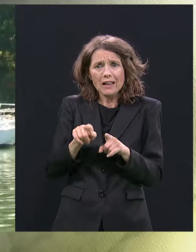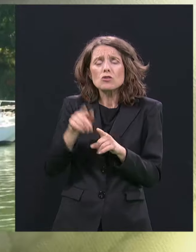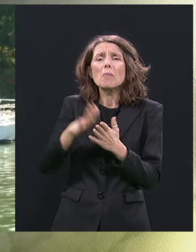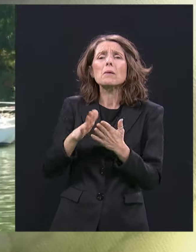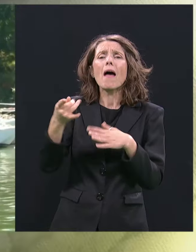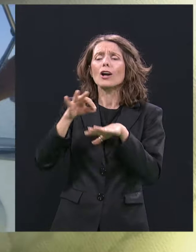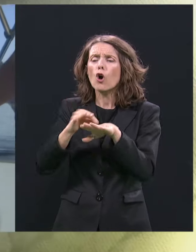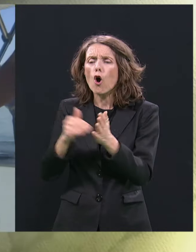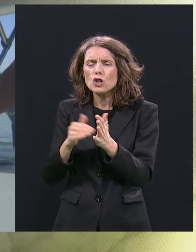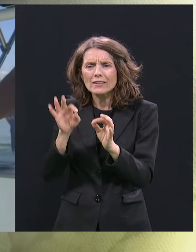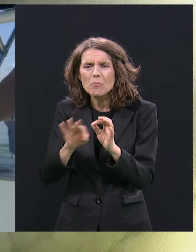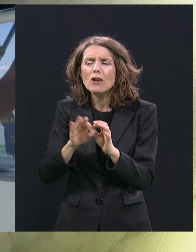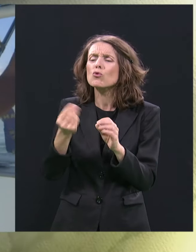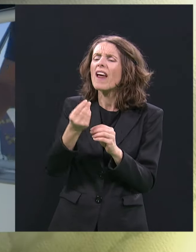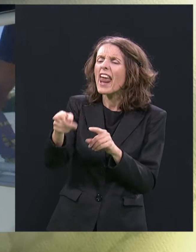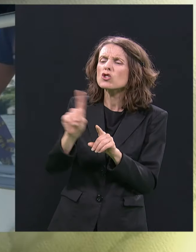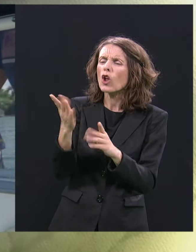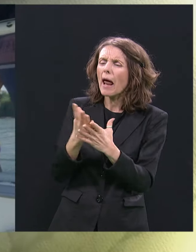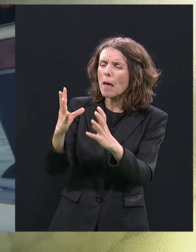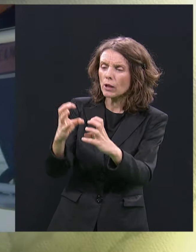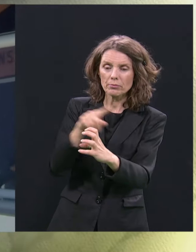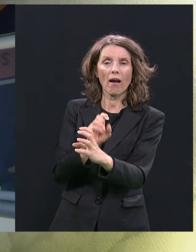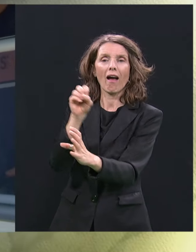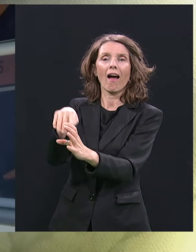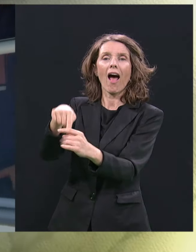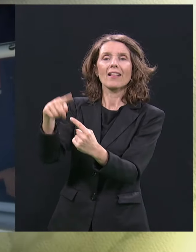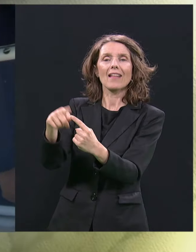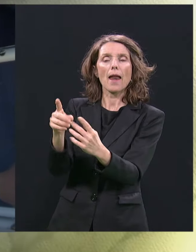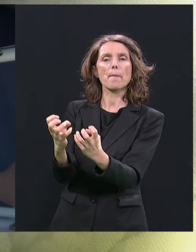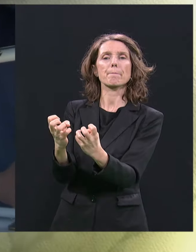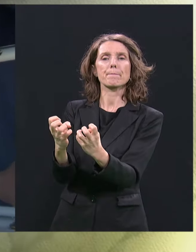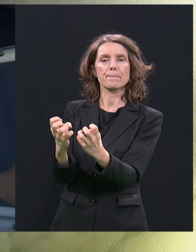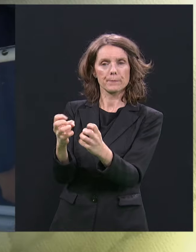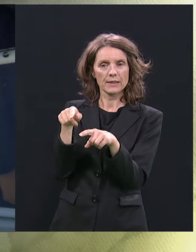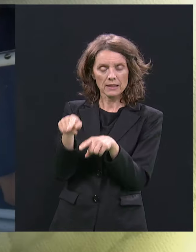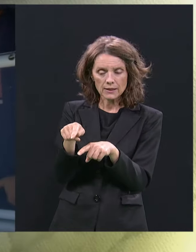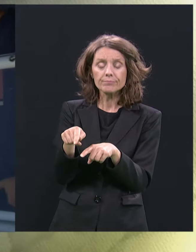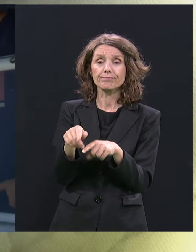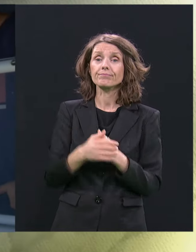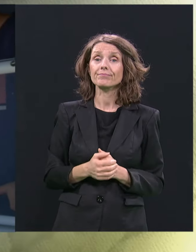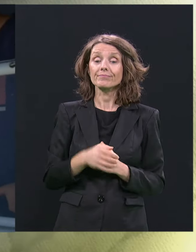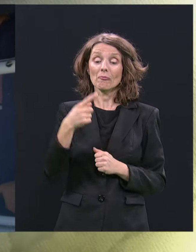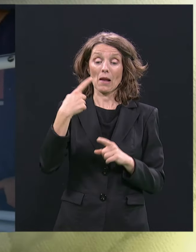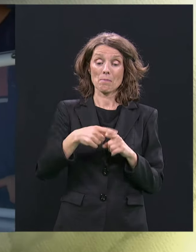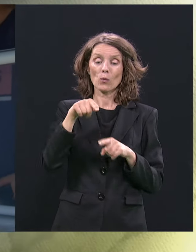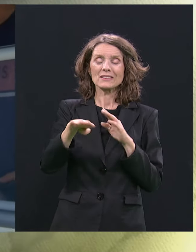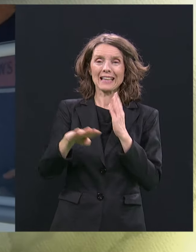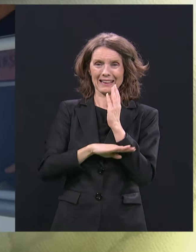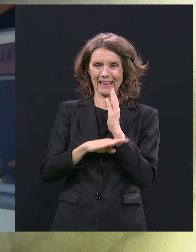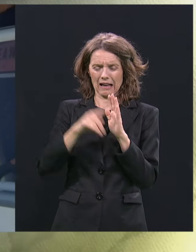očuvanje raznih prirodnih materija, tako da on ima svoju ulogu u fosilizaciji. Nedostatak kiselnika na